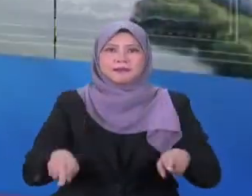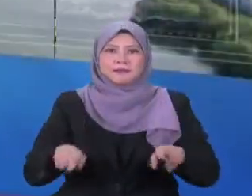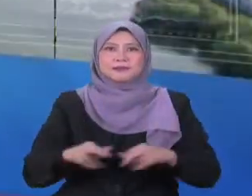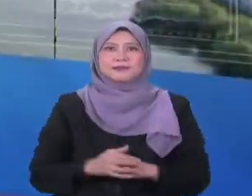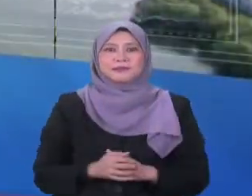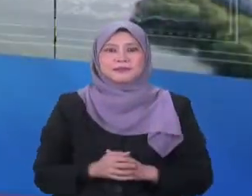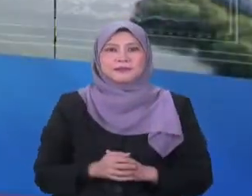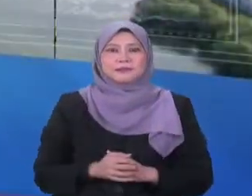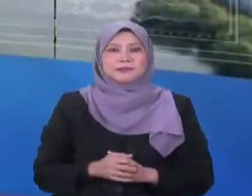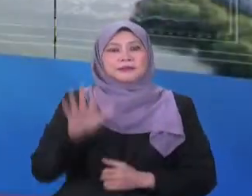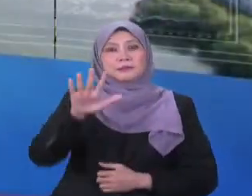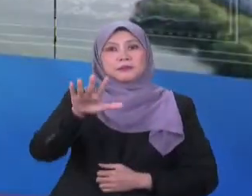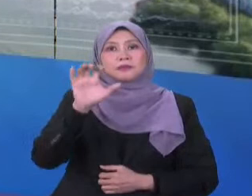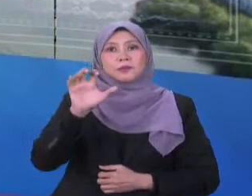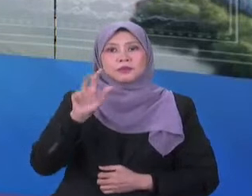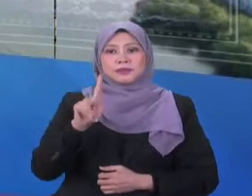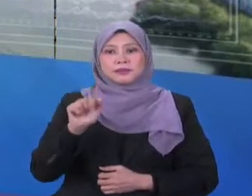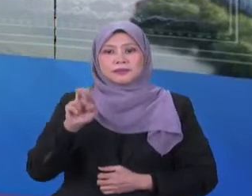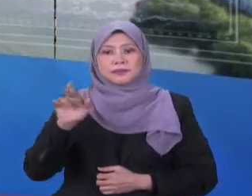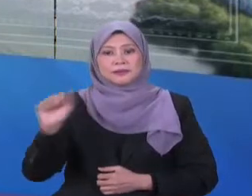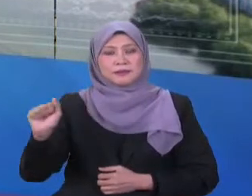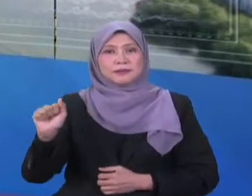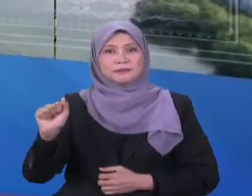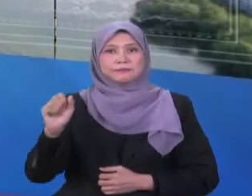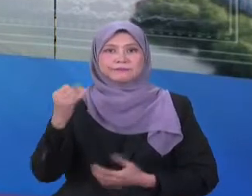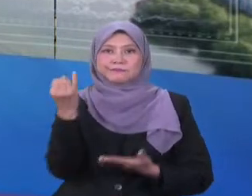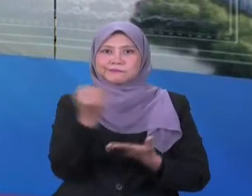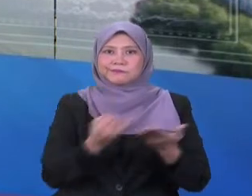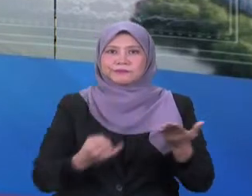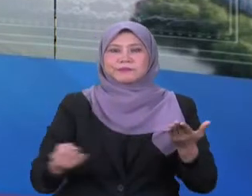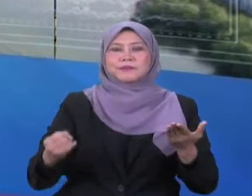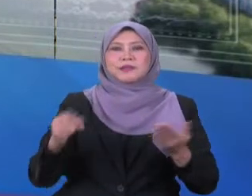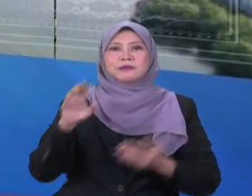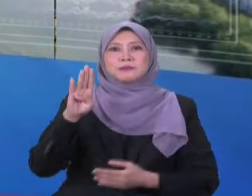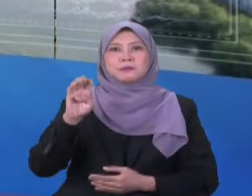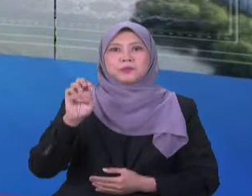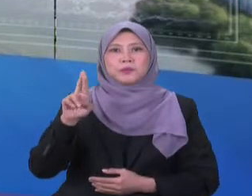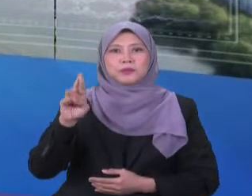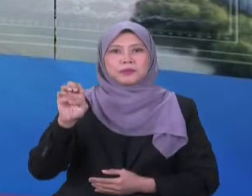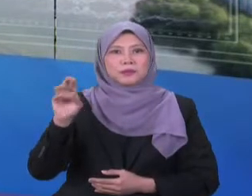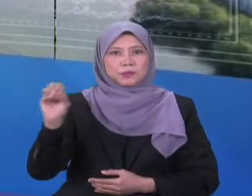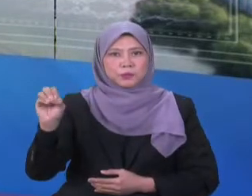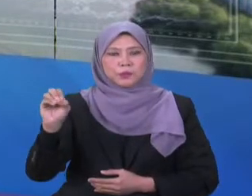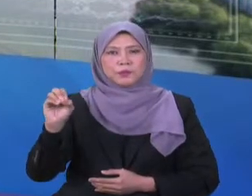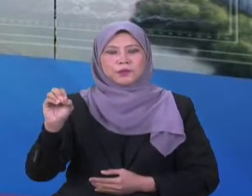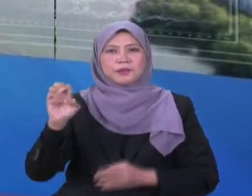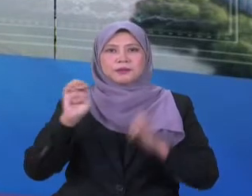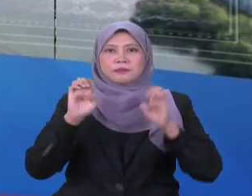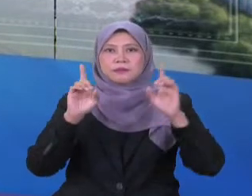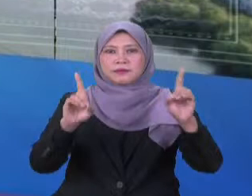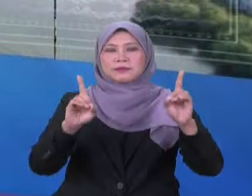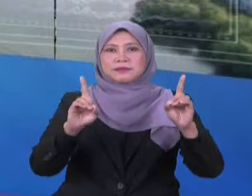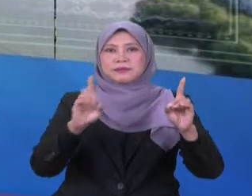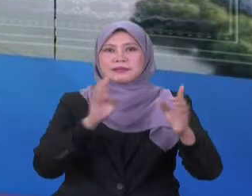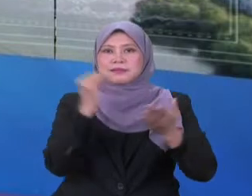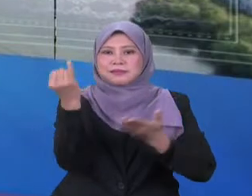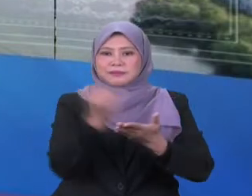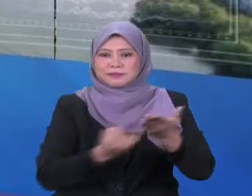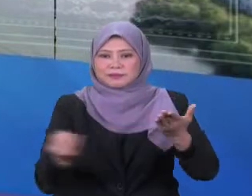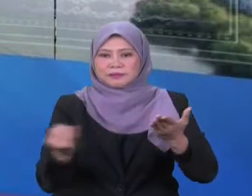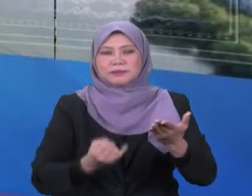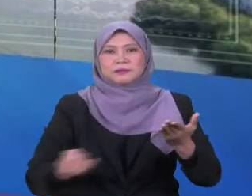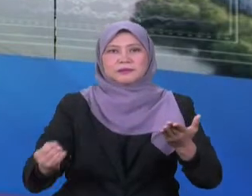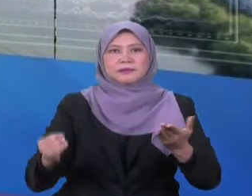500 karya berteraskan kesenian Borneo dipamerkan pelajar tahun tiga Akademi seni dan teknologi kreatif aktif